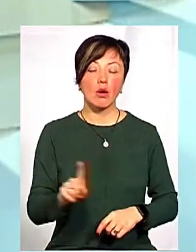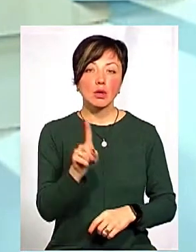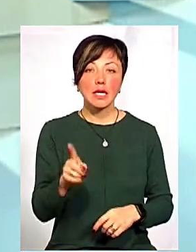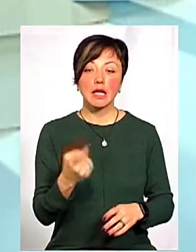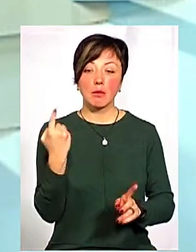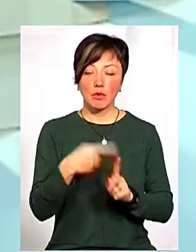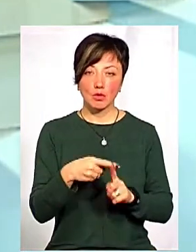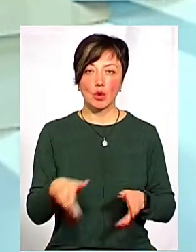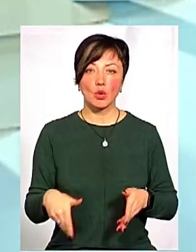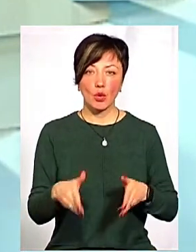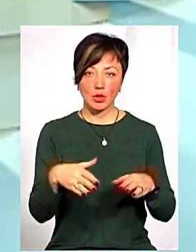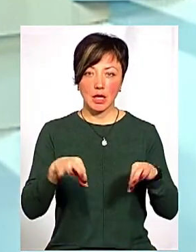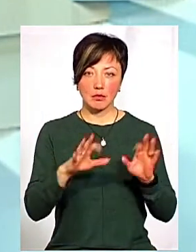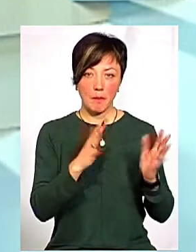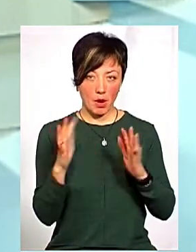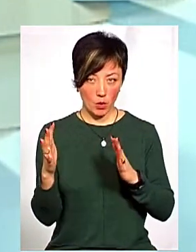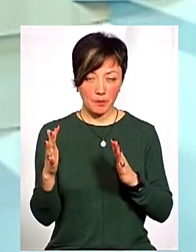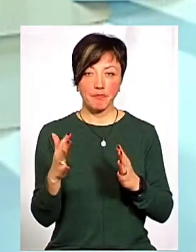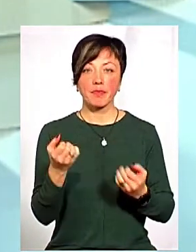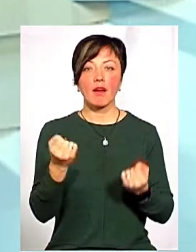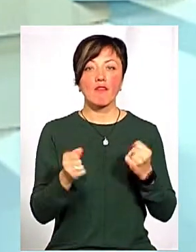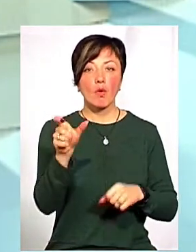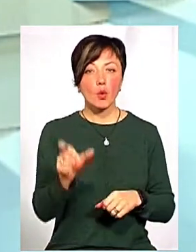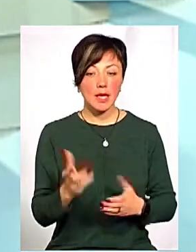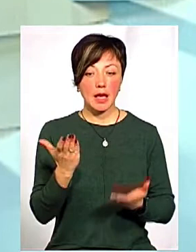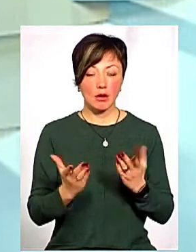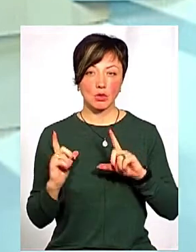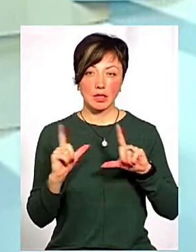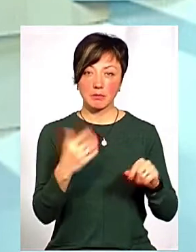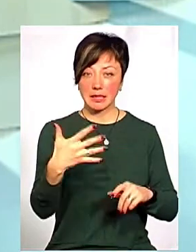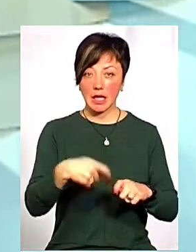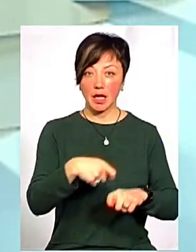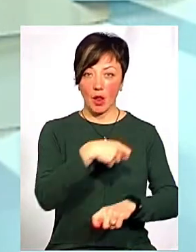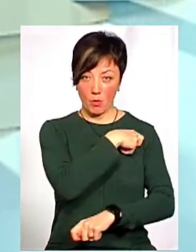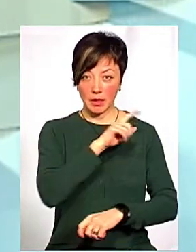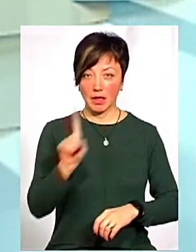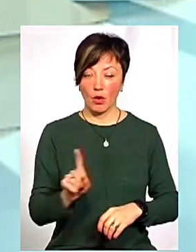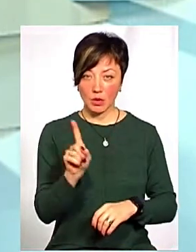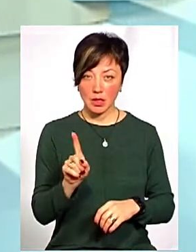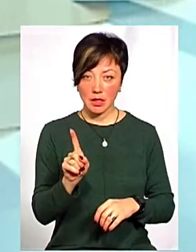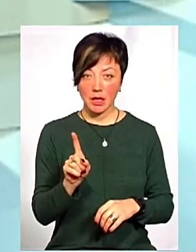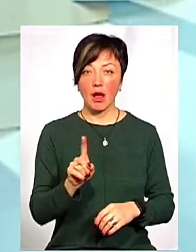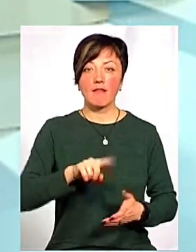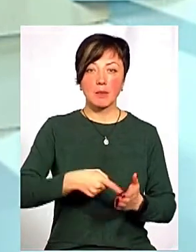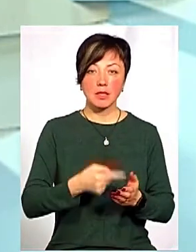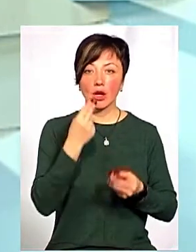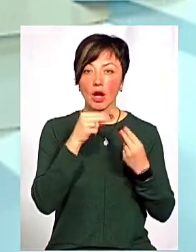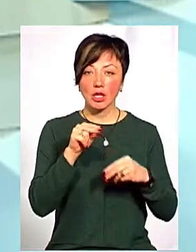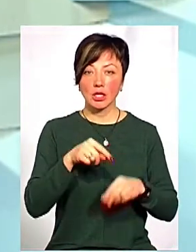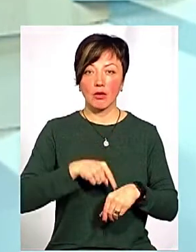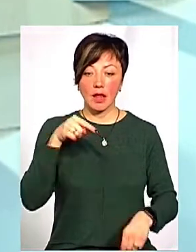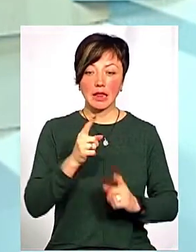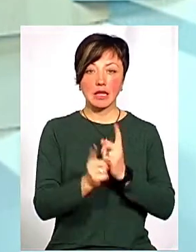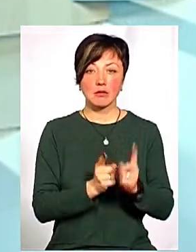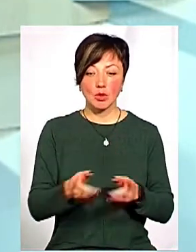цього, з приводу дорожньо-транспортних пригод, водій, якщо рухається з 50 км на годину в населеному пункті, йому краще зреагувати на